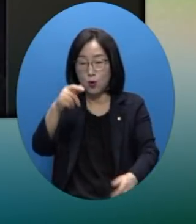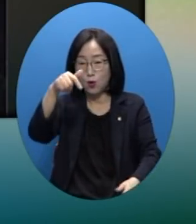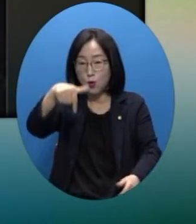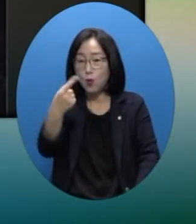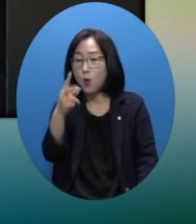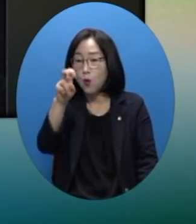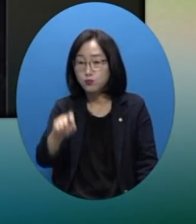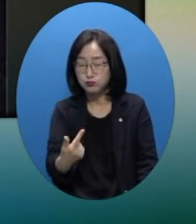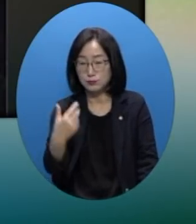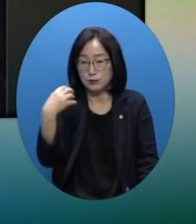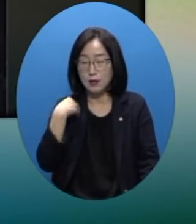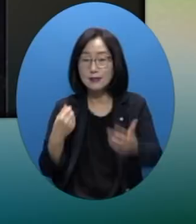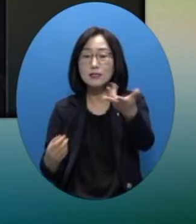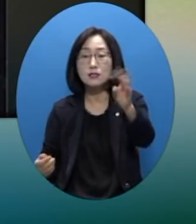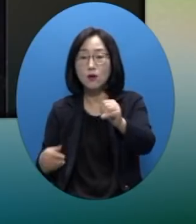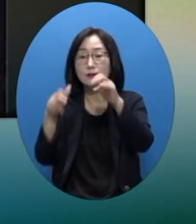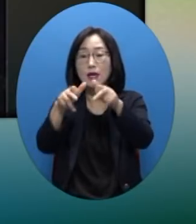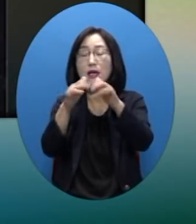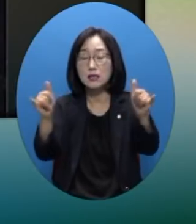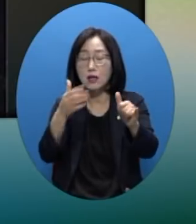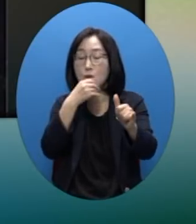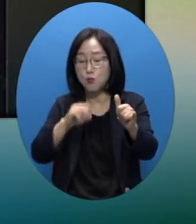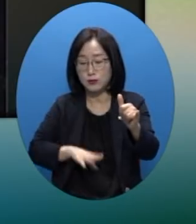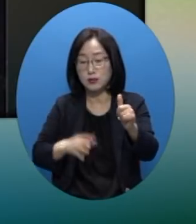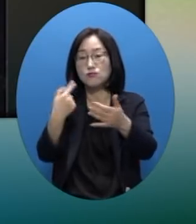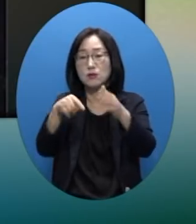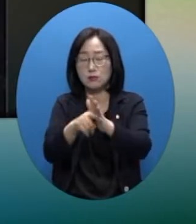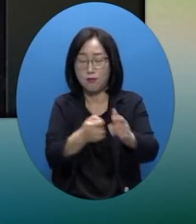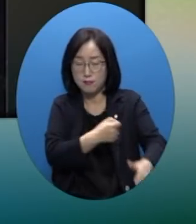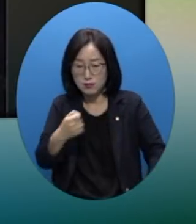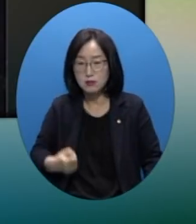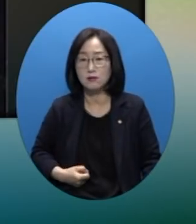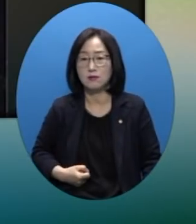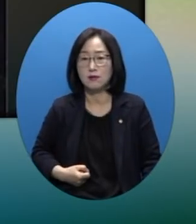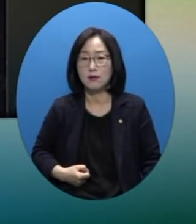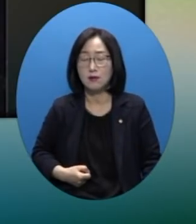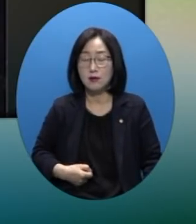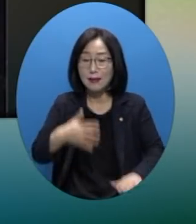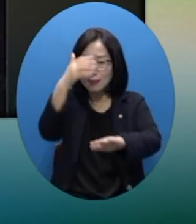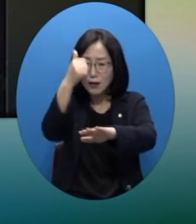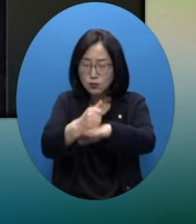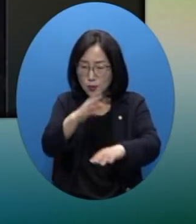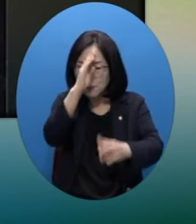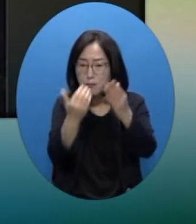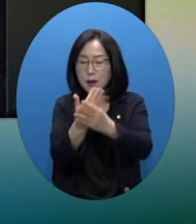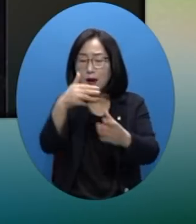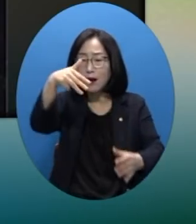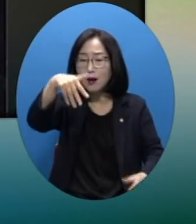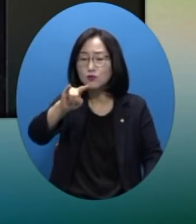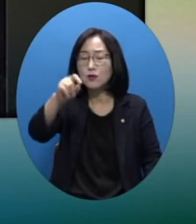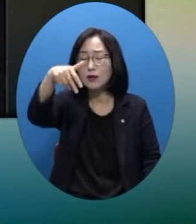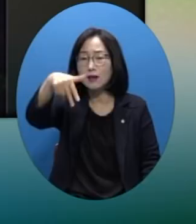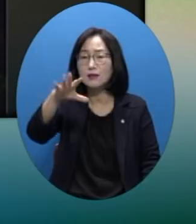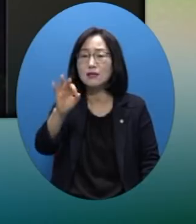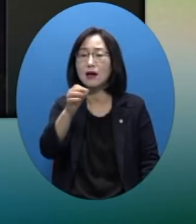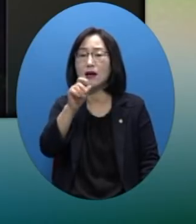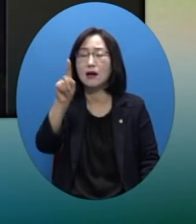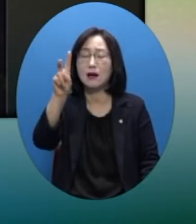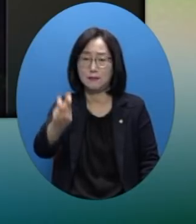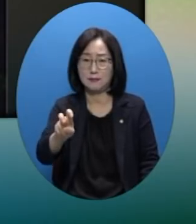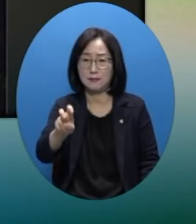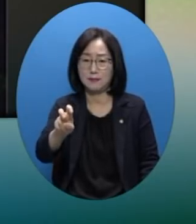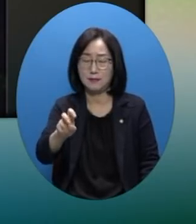세계장애인 복지를 향해서 헌신하며 주의 사랑을 전했습니다. 최장암 말기로 그가 죽음의